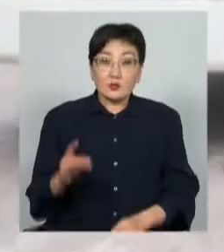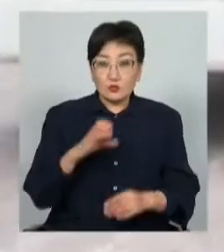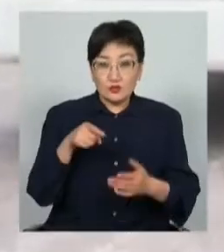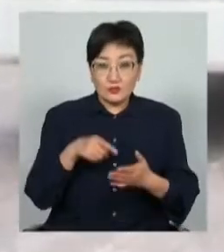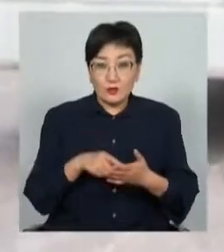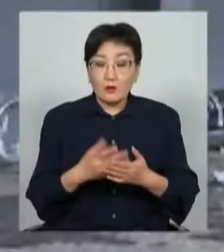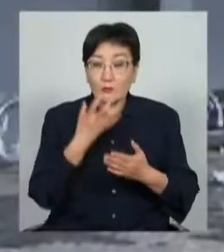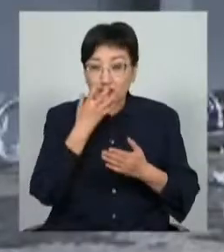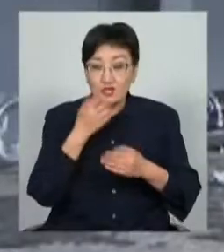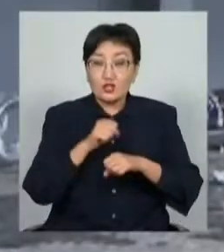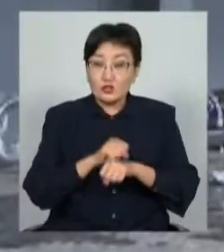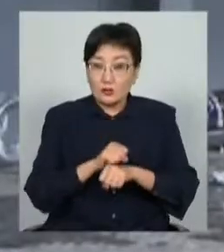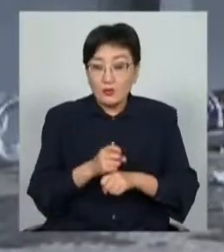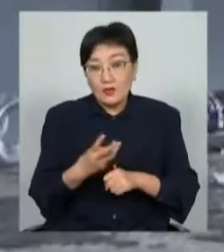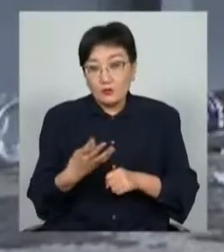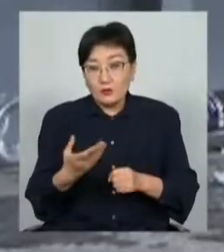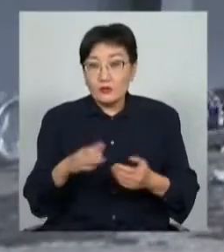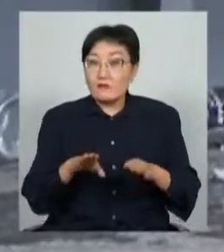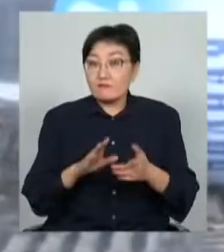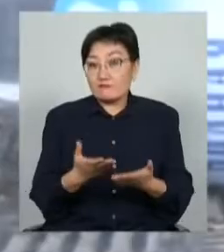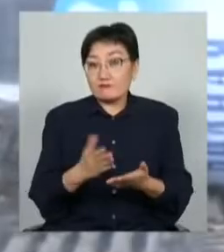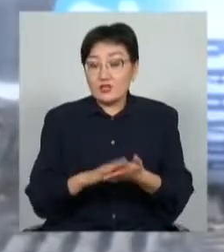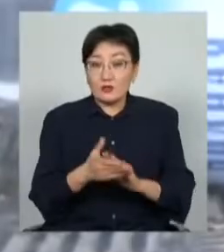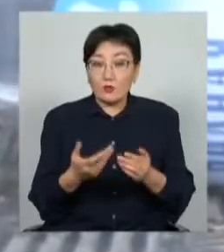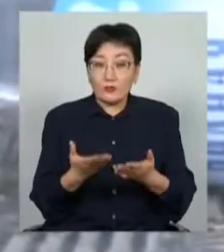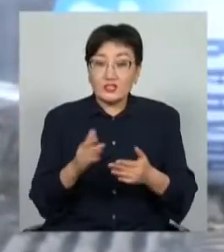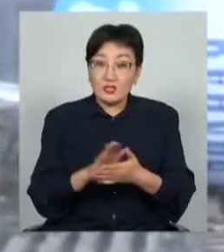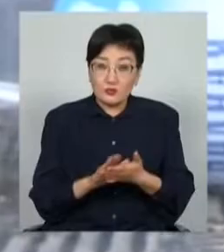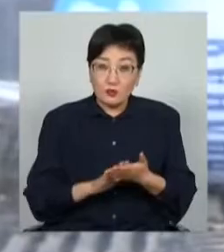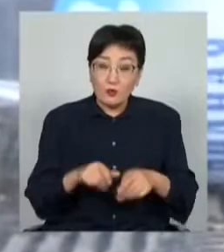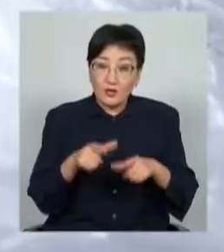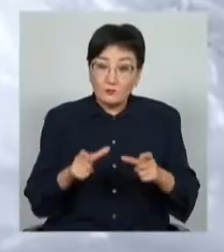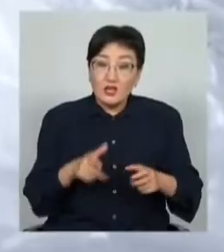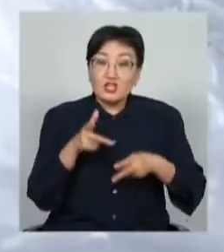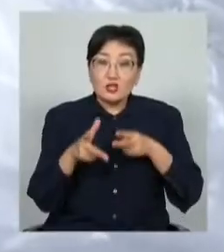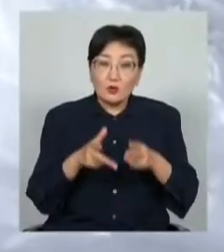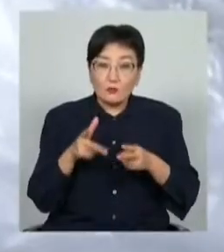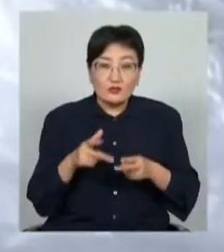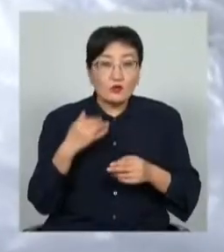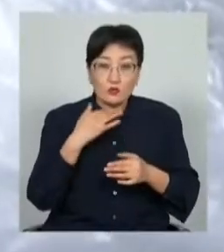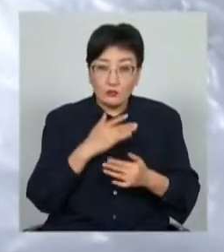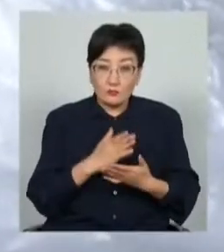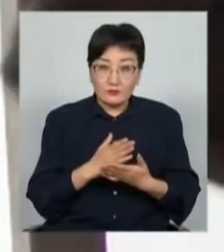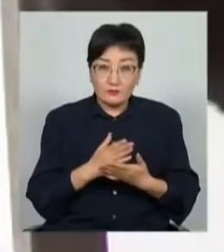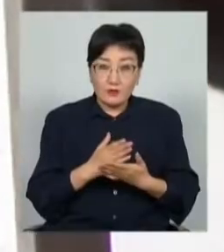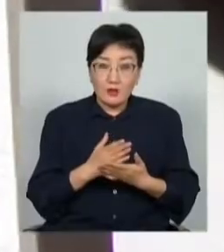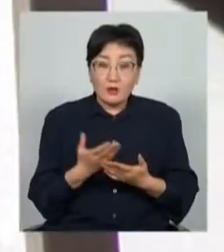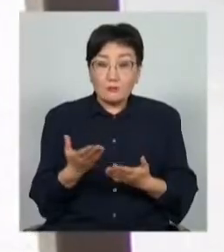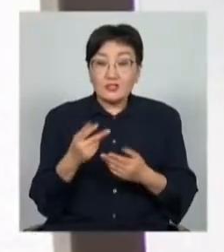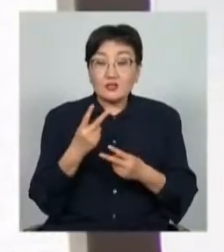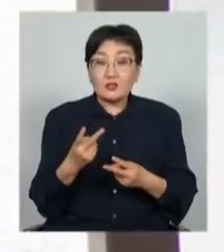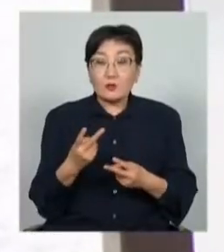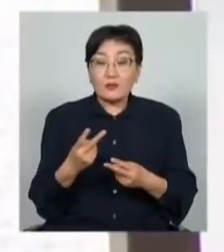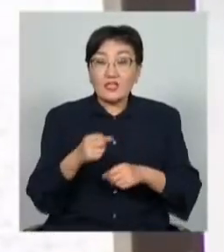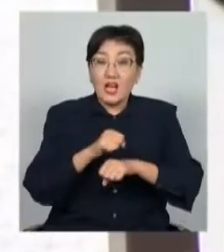Нұрсұлтандағы жылай алдамалардың кейбірінің сыйқы осындай. Олардың тазалығына деген тұрғындардың шағымы көбеймесе азаймай тұр. Мына жақта ғана